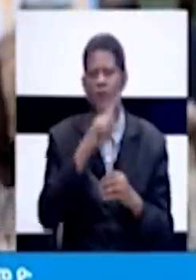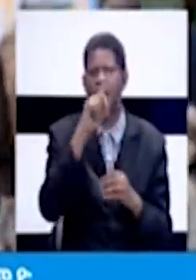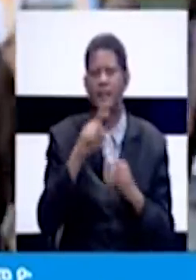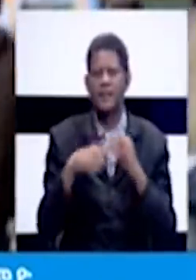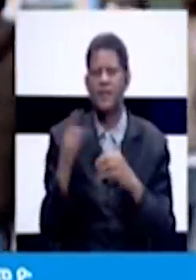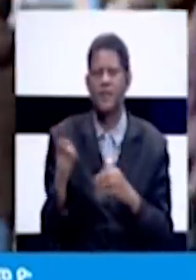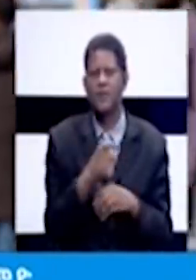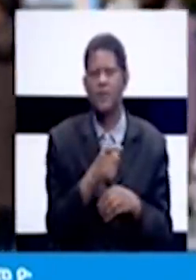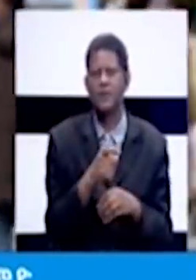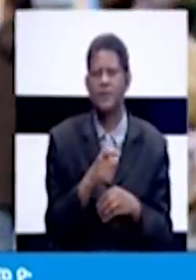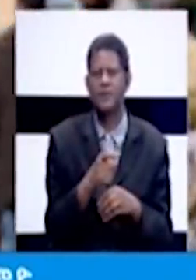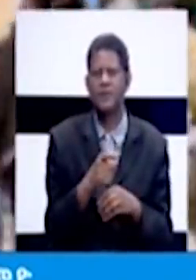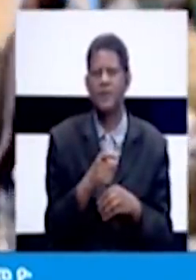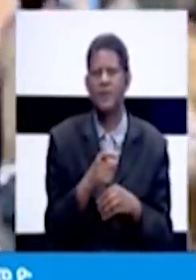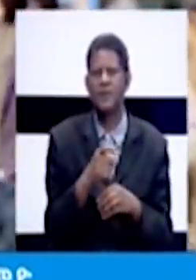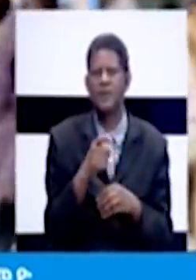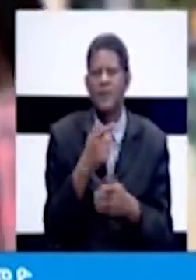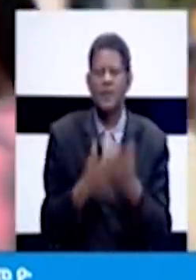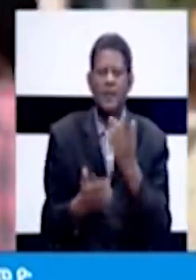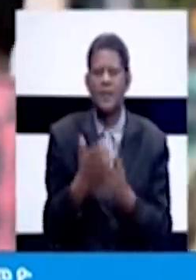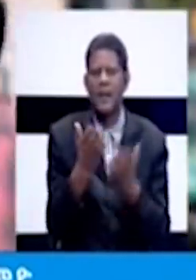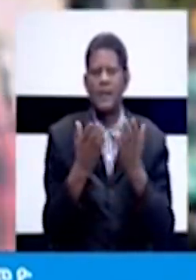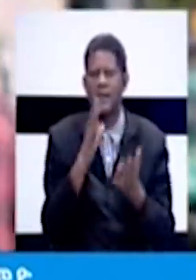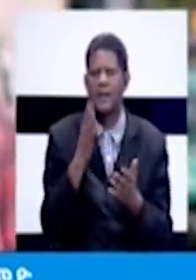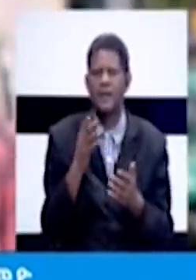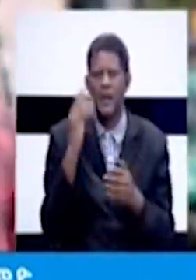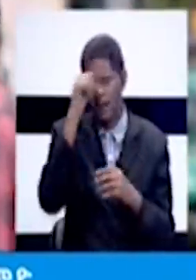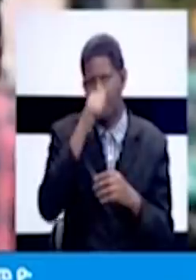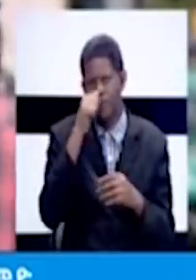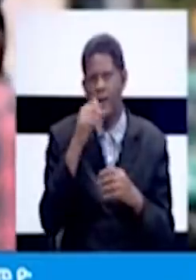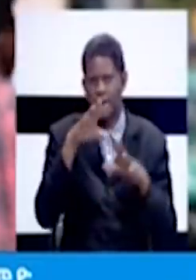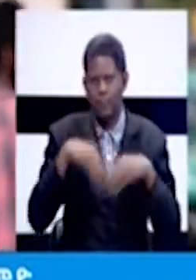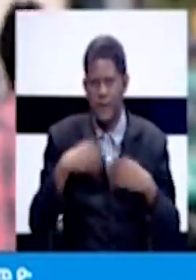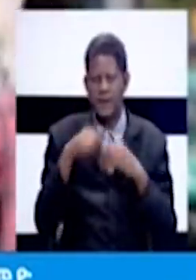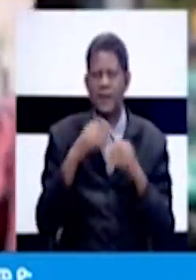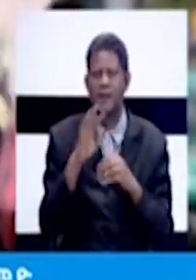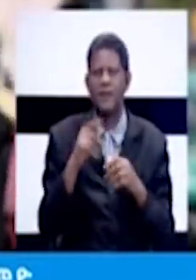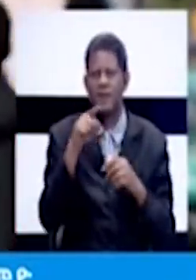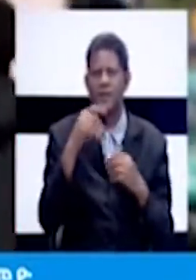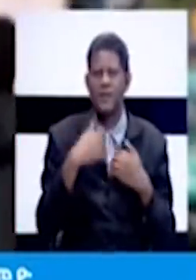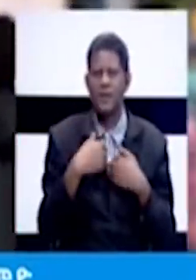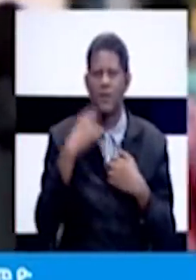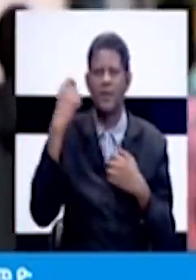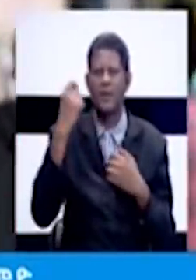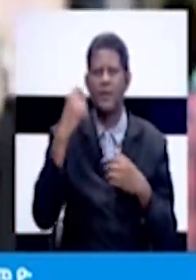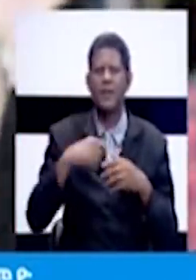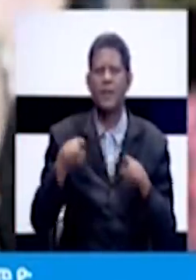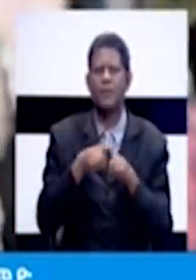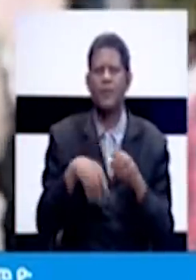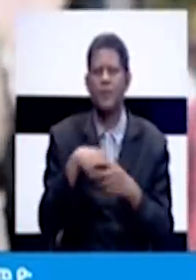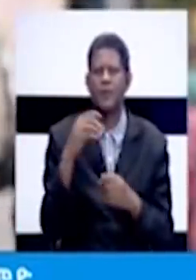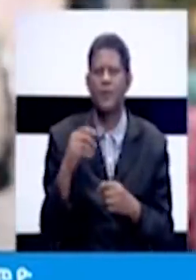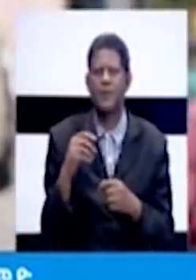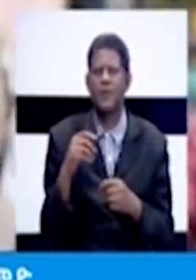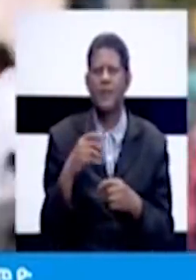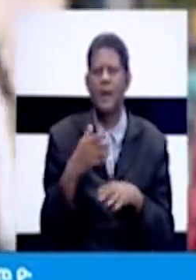خونا دردر خدلي ايدلي او ايتوبيا وانت قبالنا سلاز يولو تزلوغي نغير كن تعاويتنا خمزن وتص نقوله كم